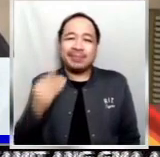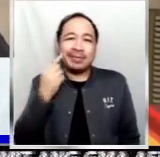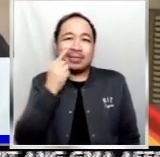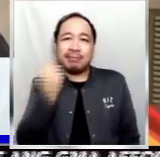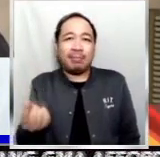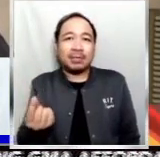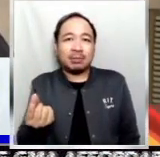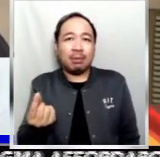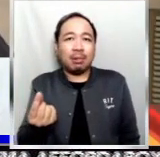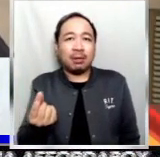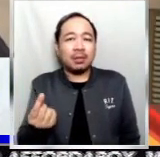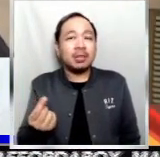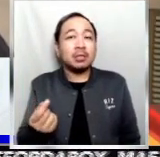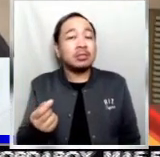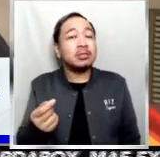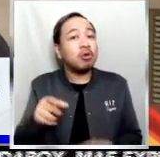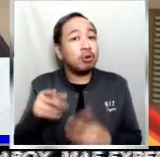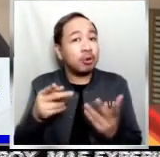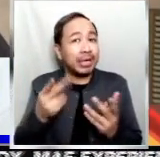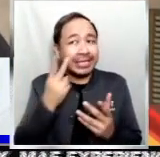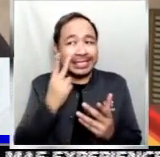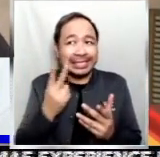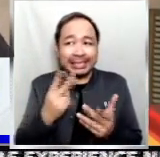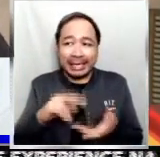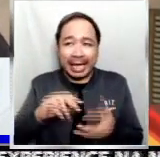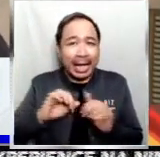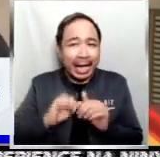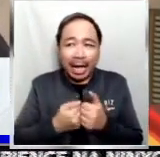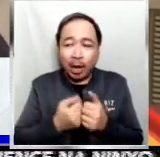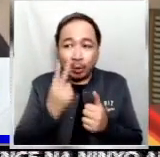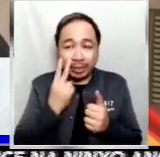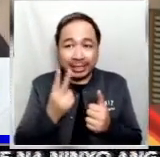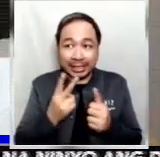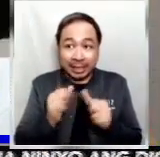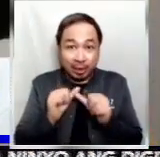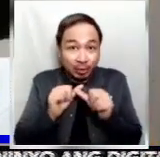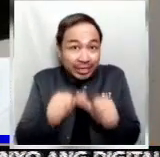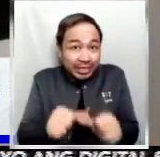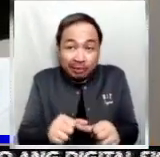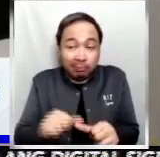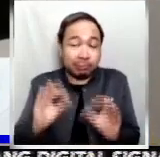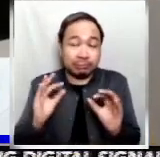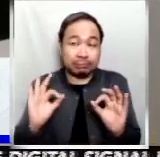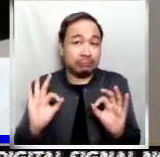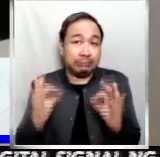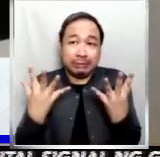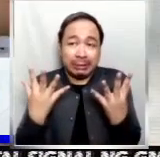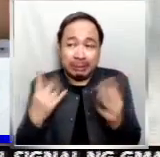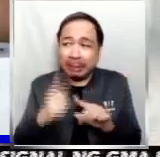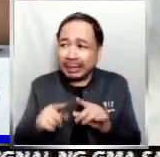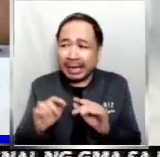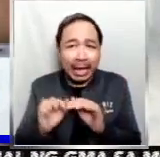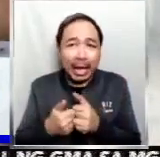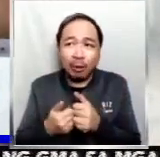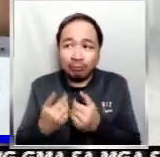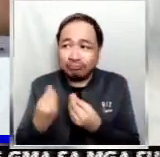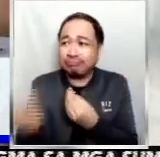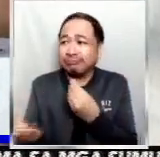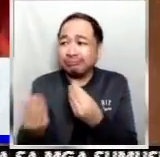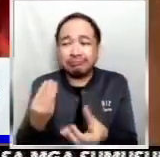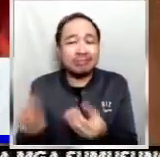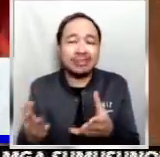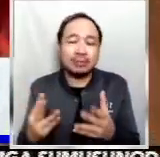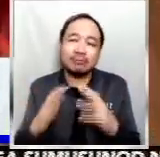that's milking something that's already dying. So we really need a lot of help. Lahat ng empleyado, basta't nakaisang buwan na sa